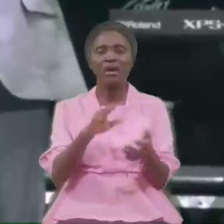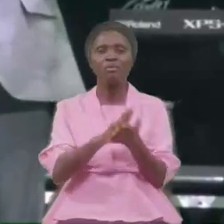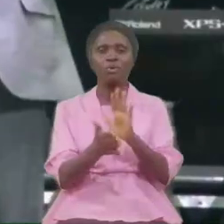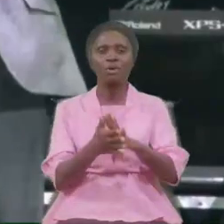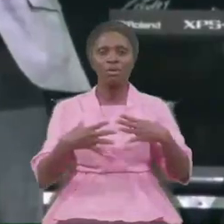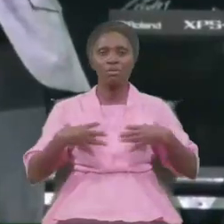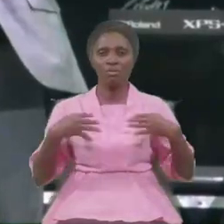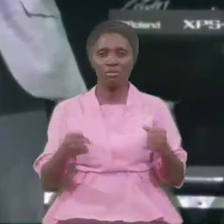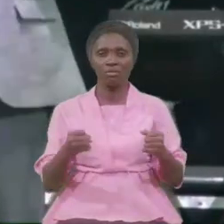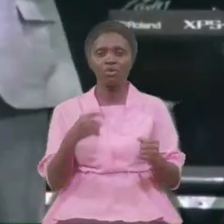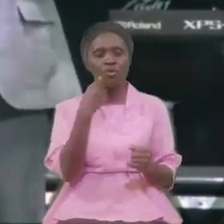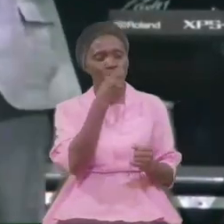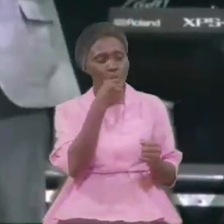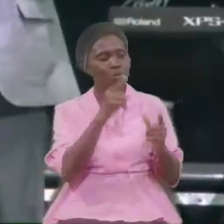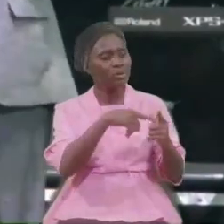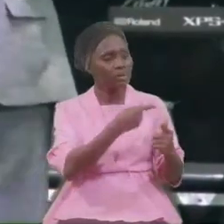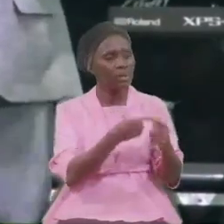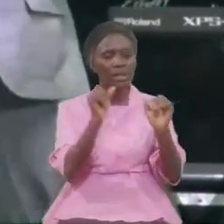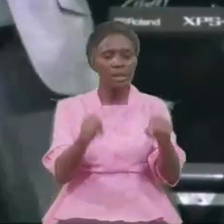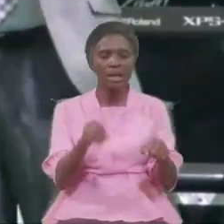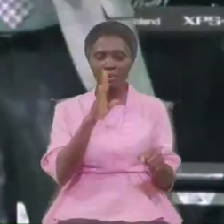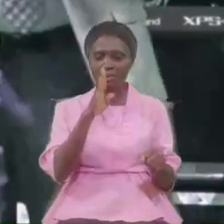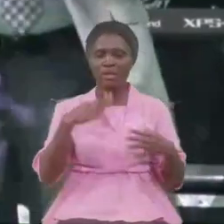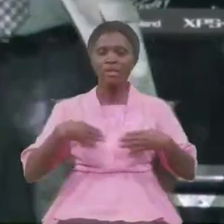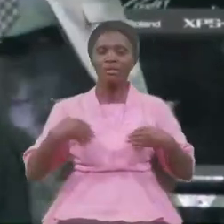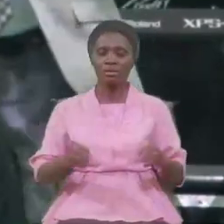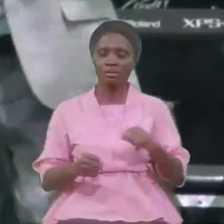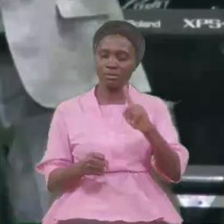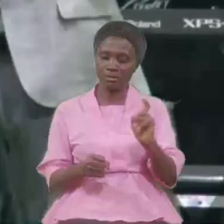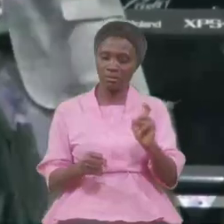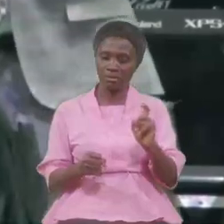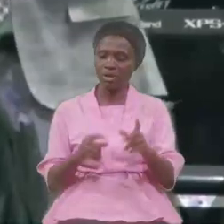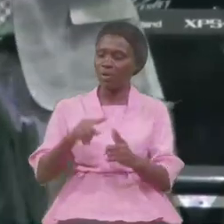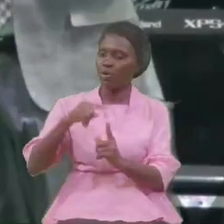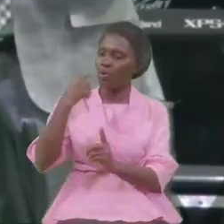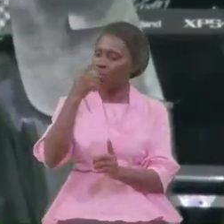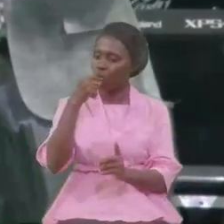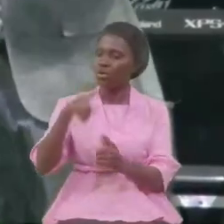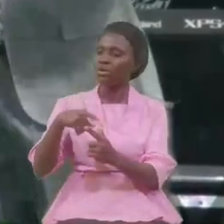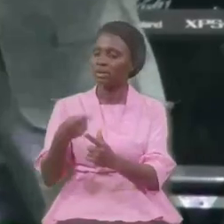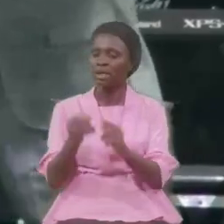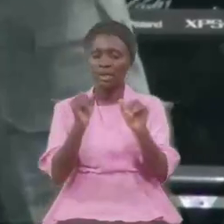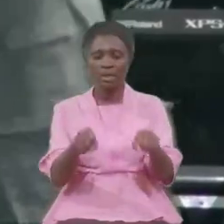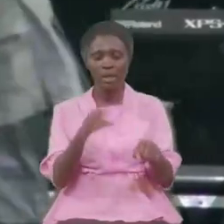être guéri. Ça veut dire que qui peut donc être guéri,